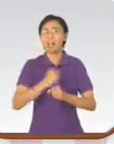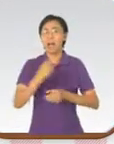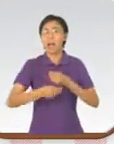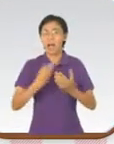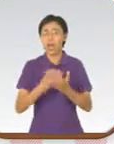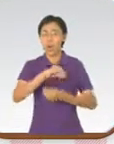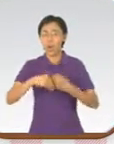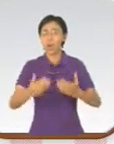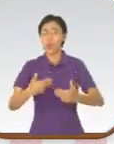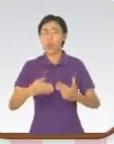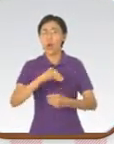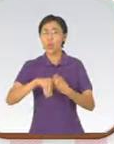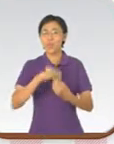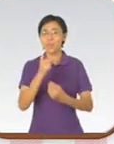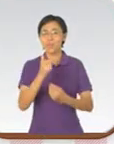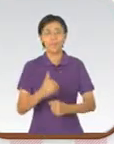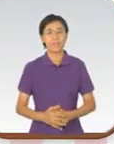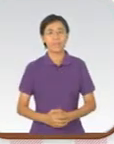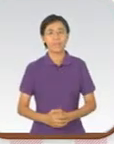ให้กับครอบครัวของคุณครับ